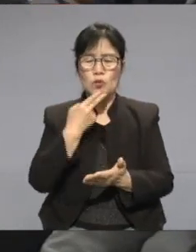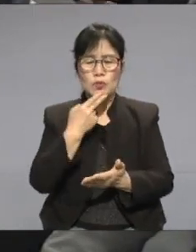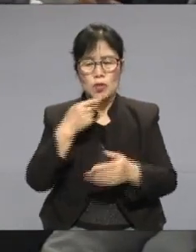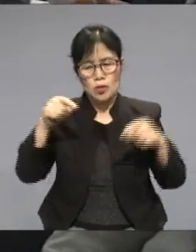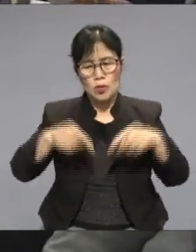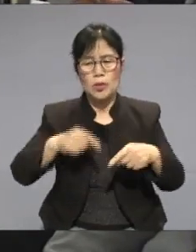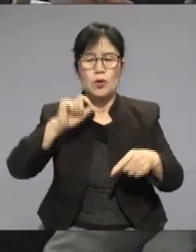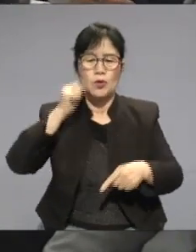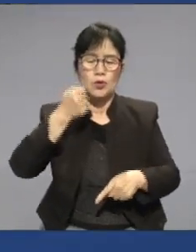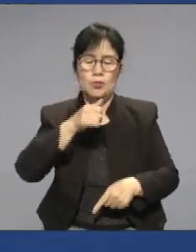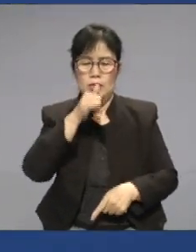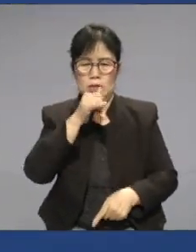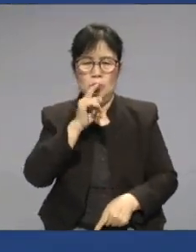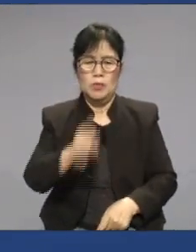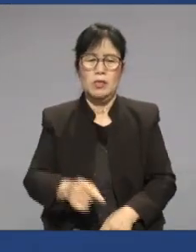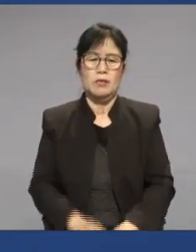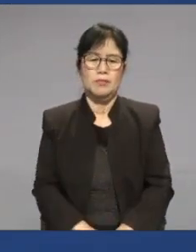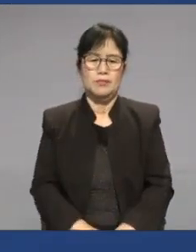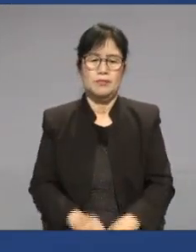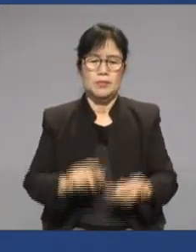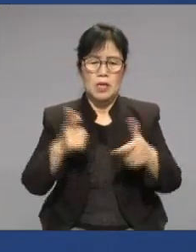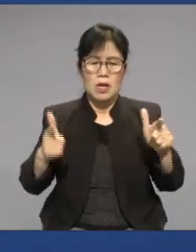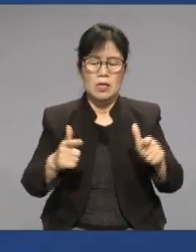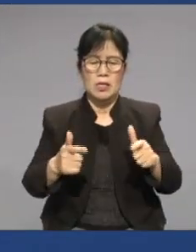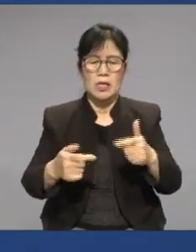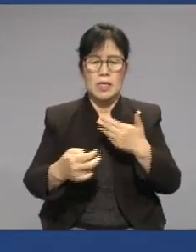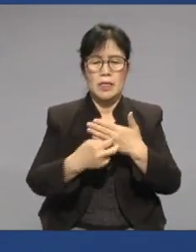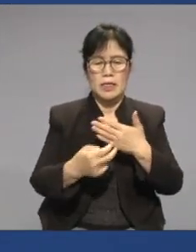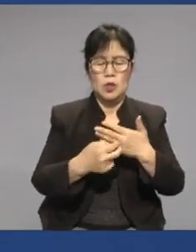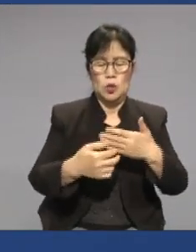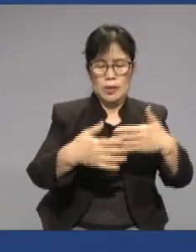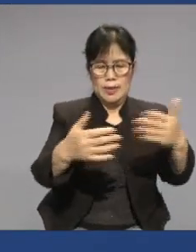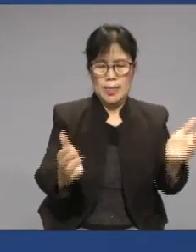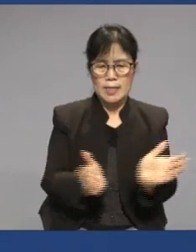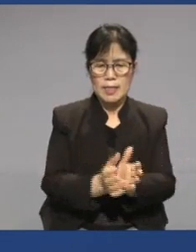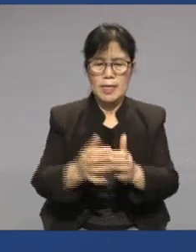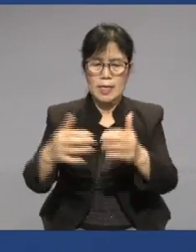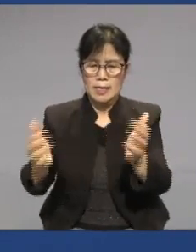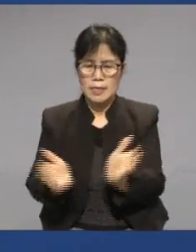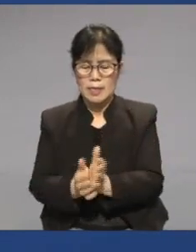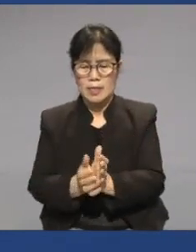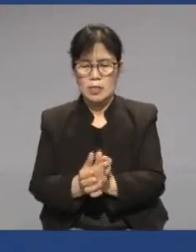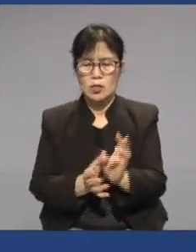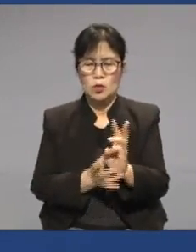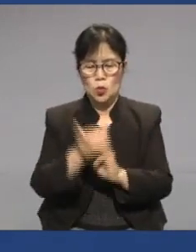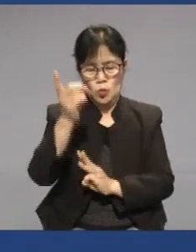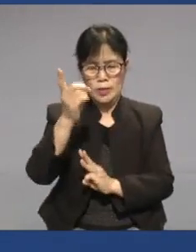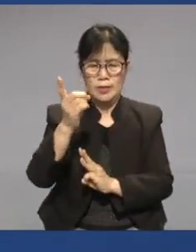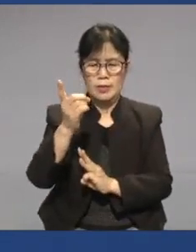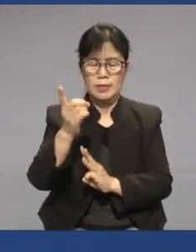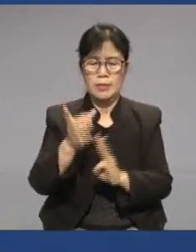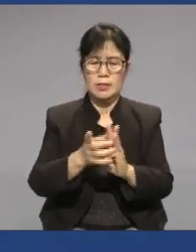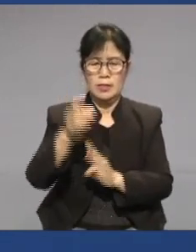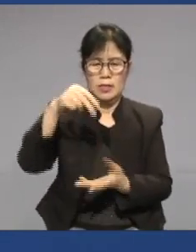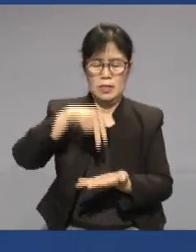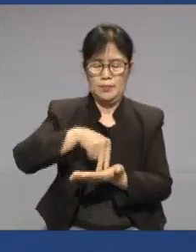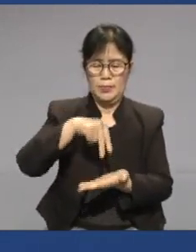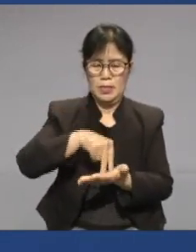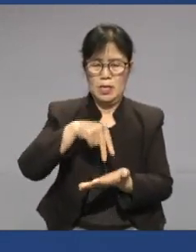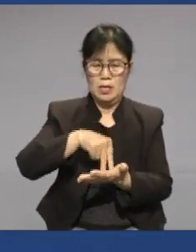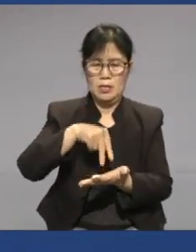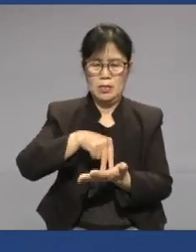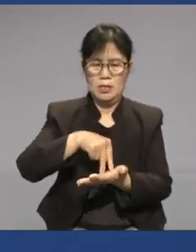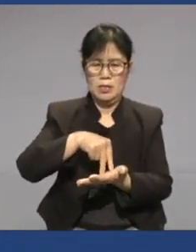있다고도 밝혔습니다. 이런 다양한 그 의료계 단체들이 통일된 어떤